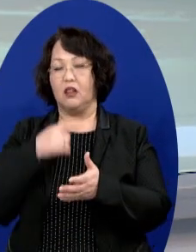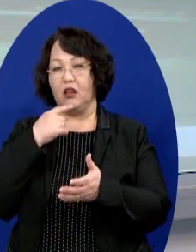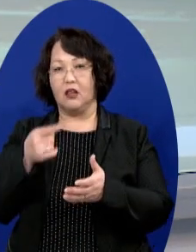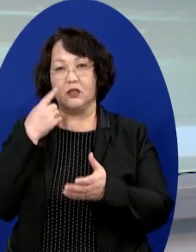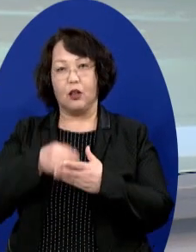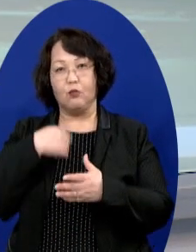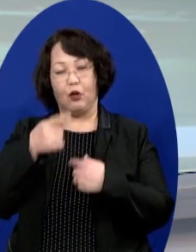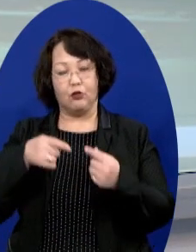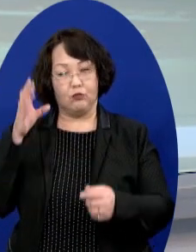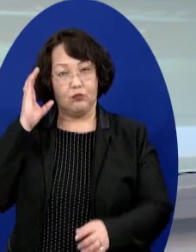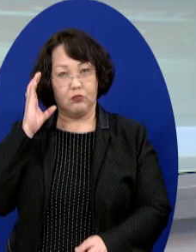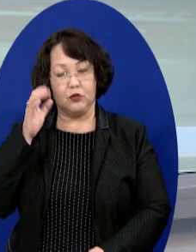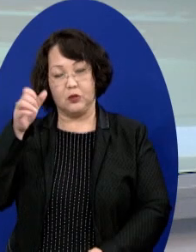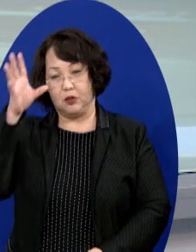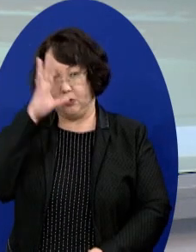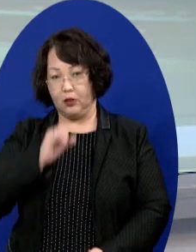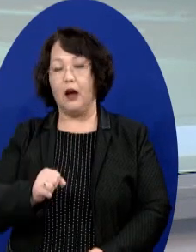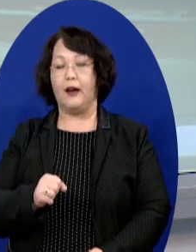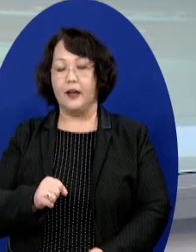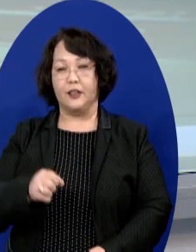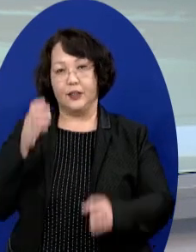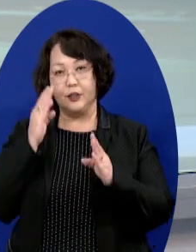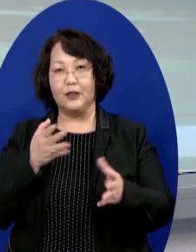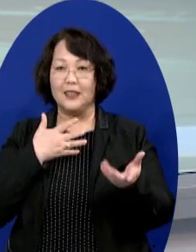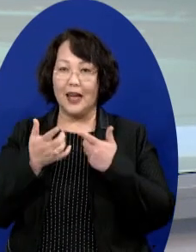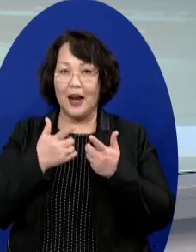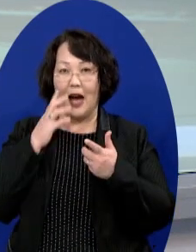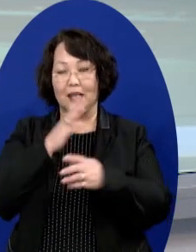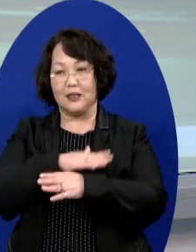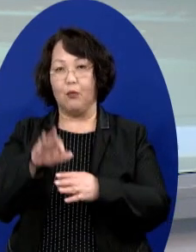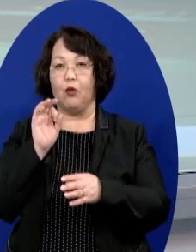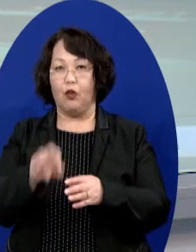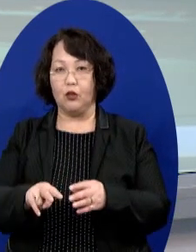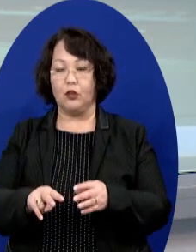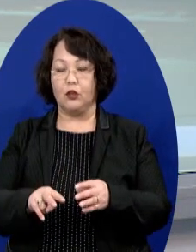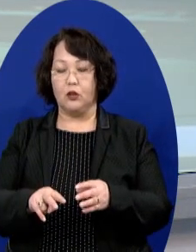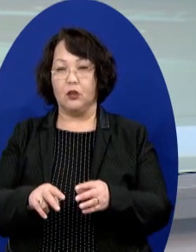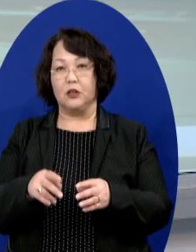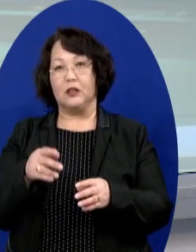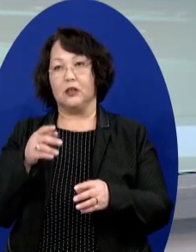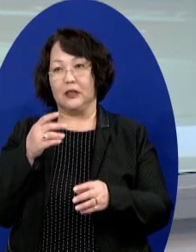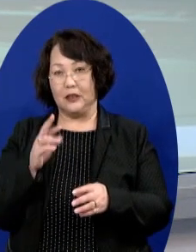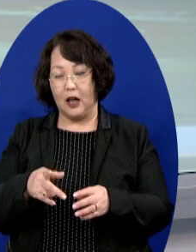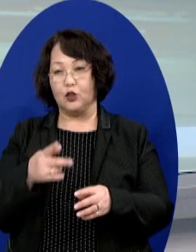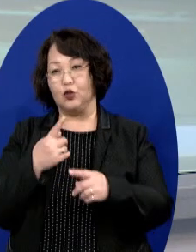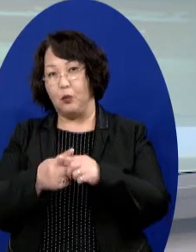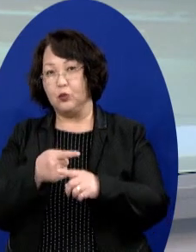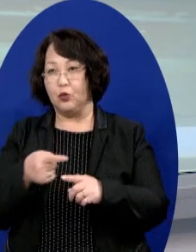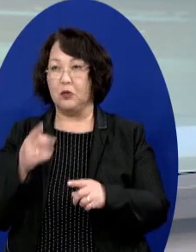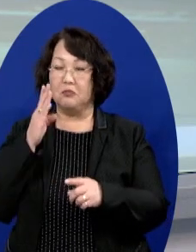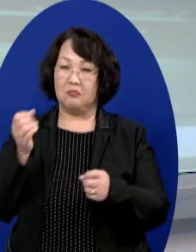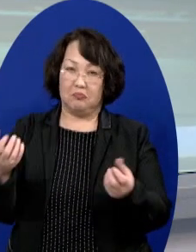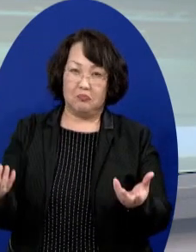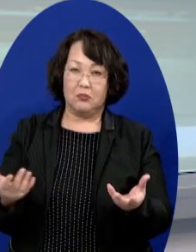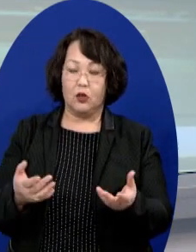сонсны дараагаар ерөнхий сайд оюун эрдэнэ альва шийдвэрийг ярилцаж гаргахгүй бол бодит байдалд эерэг болон сөрөг талаас нөлөөлдөгөө. Бүхний